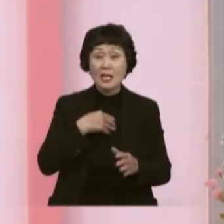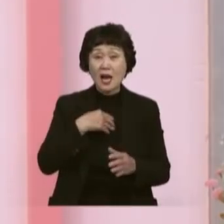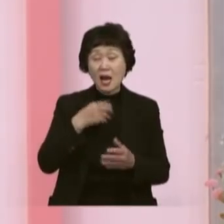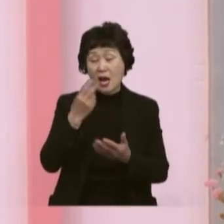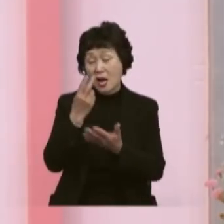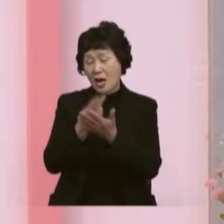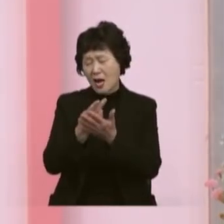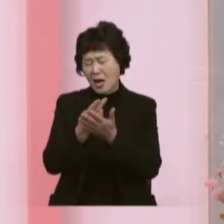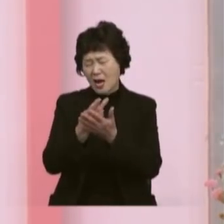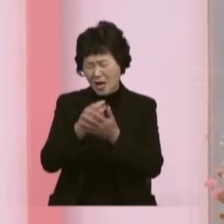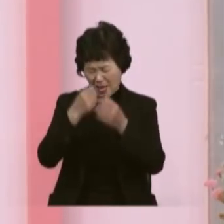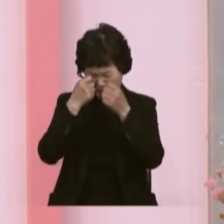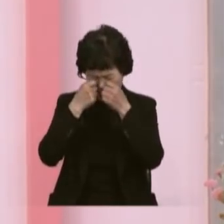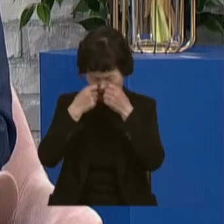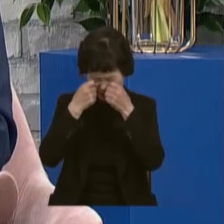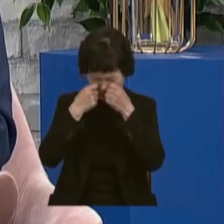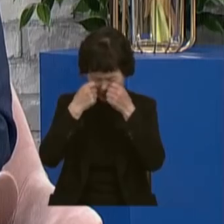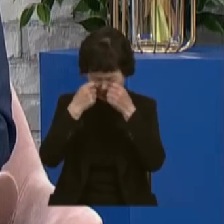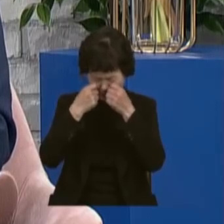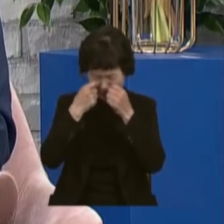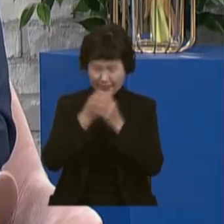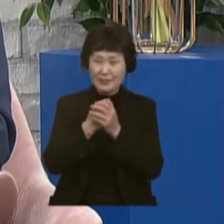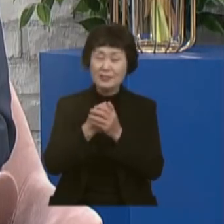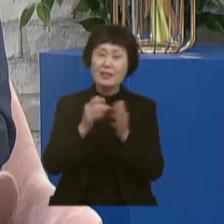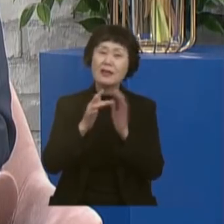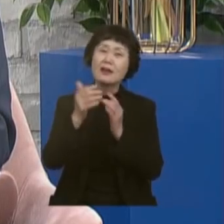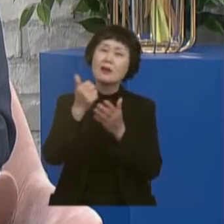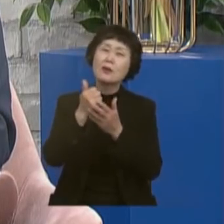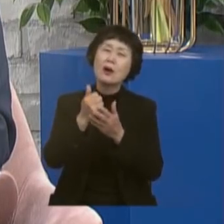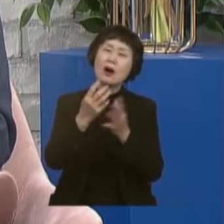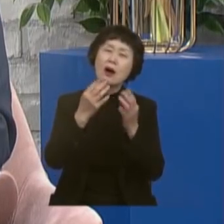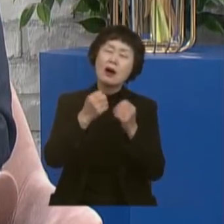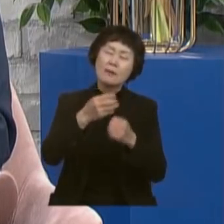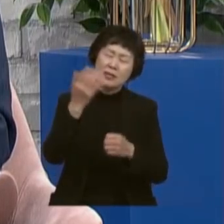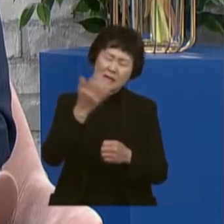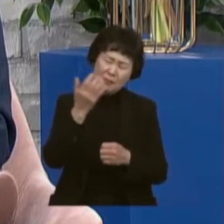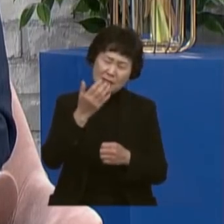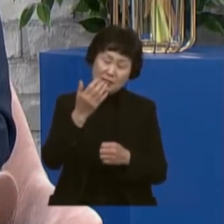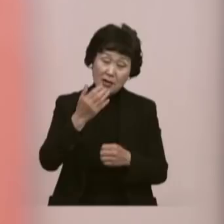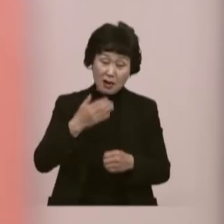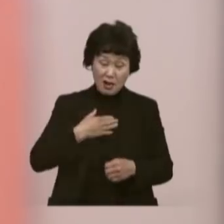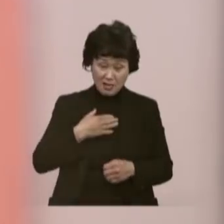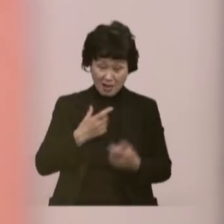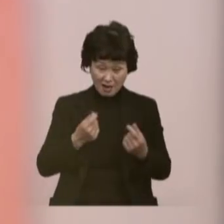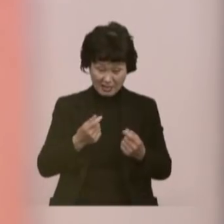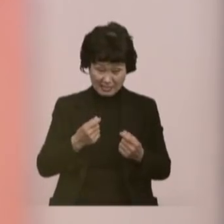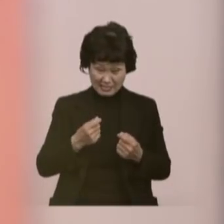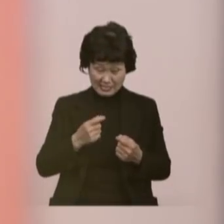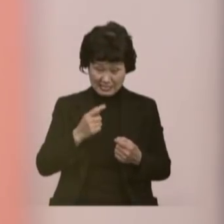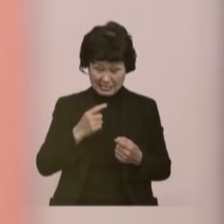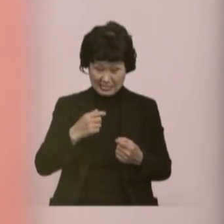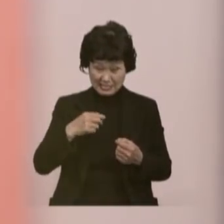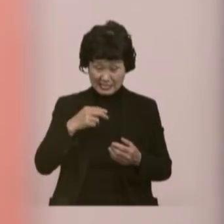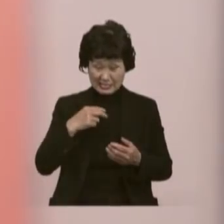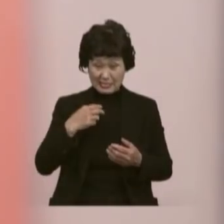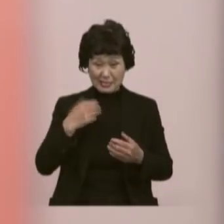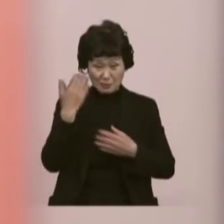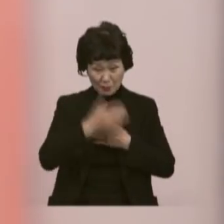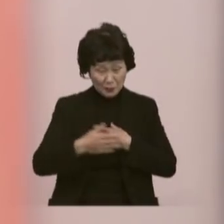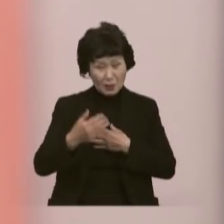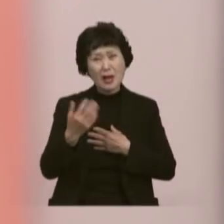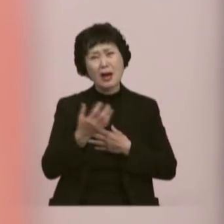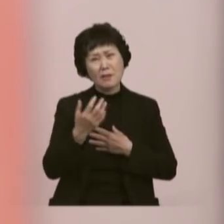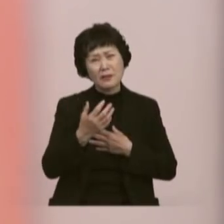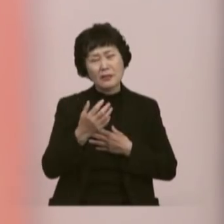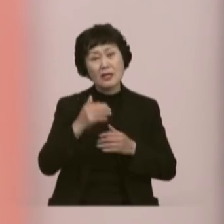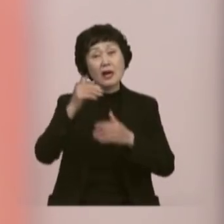번 울면서 불렀거든요. 얼마나 아프실까. 아니 나 같은 놈도 애비라고 이렇게 아픈데. 하나님은 말짱한